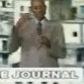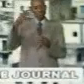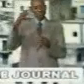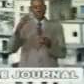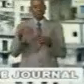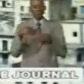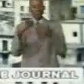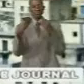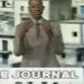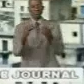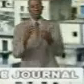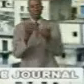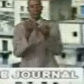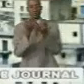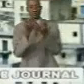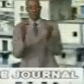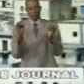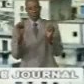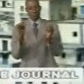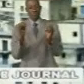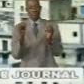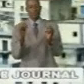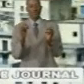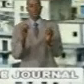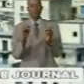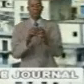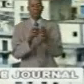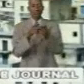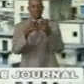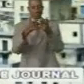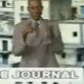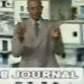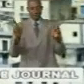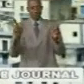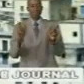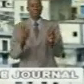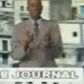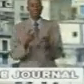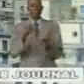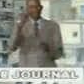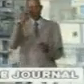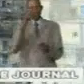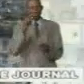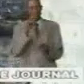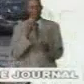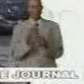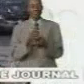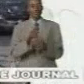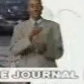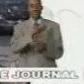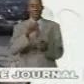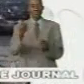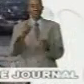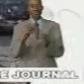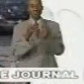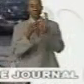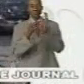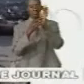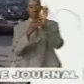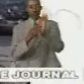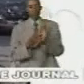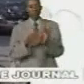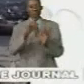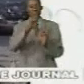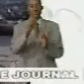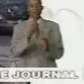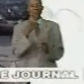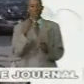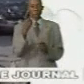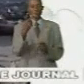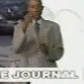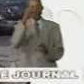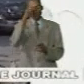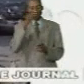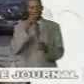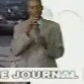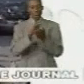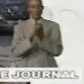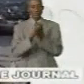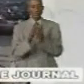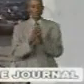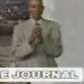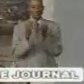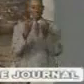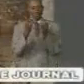suite au traité d'Andrinople. L'indépendance de la Grèce est proclamée en 1832. La Grèce a comme